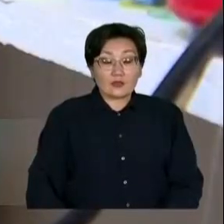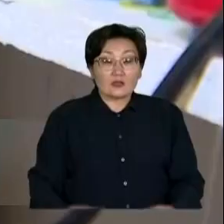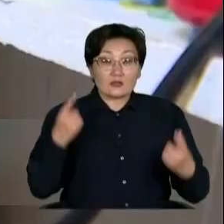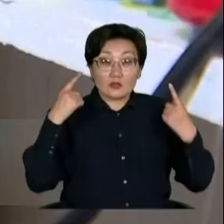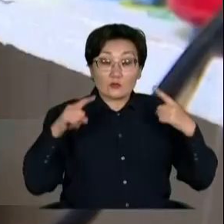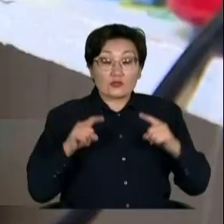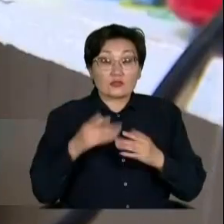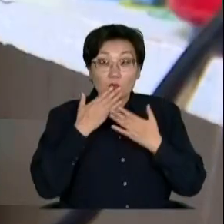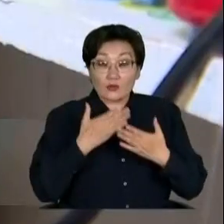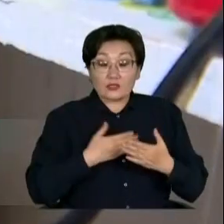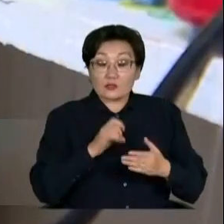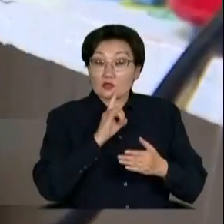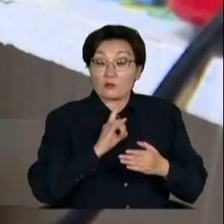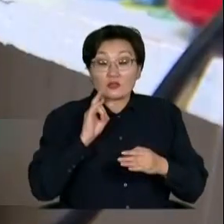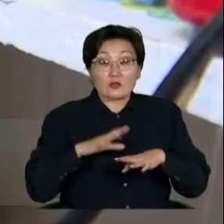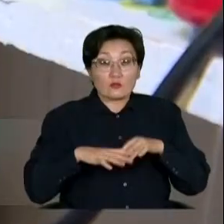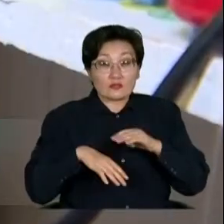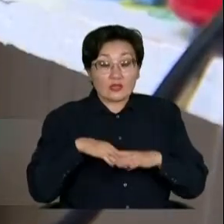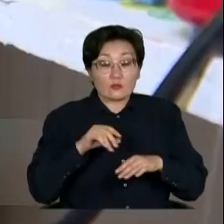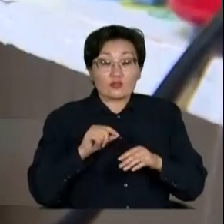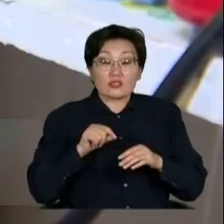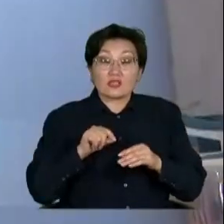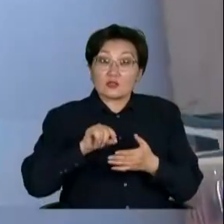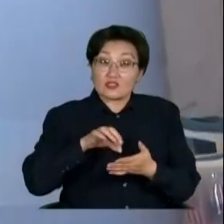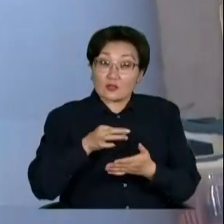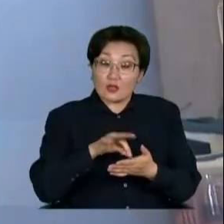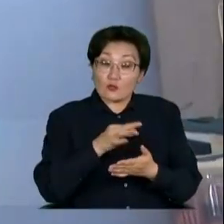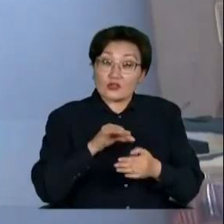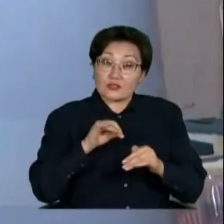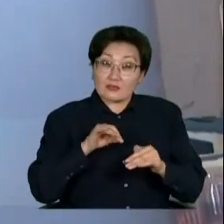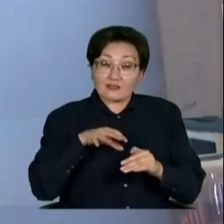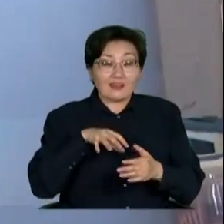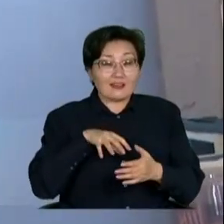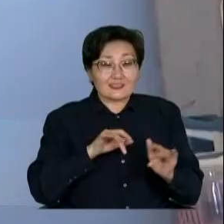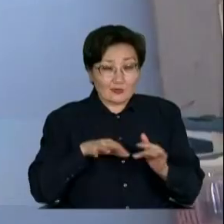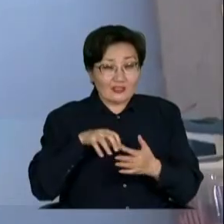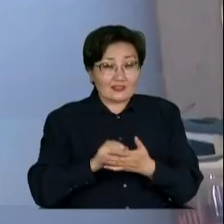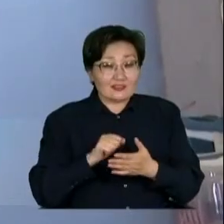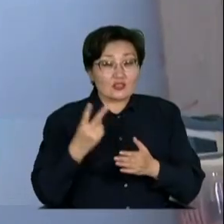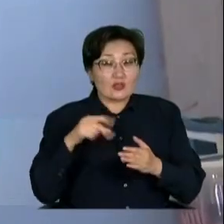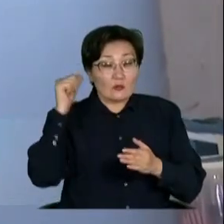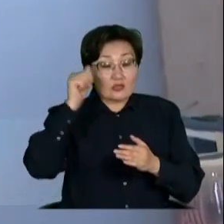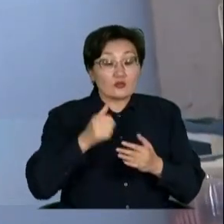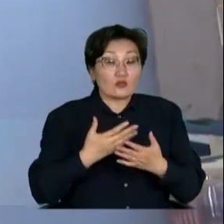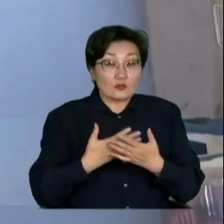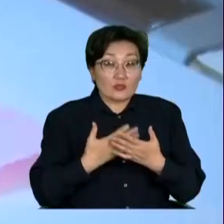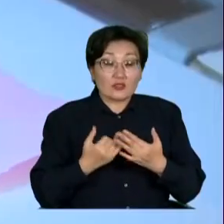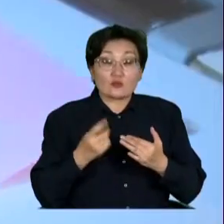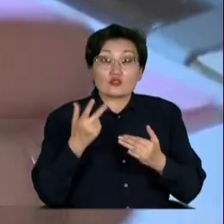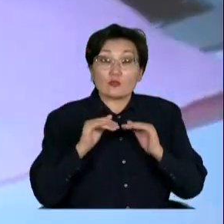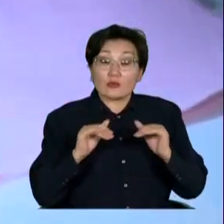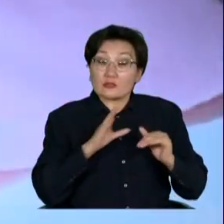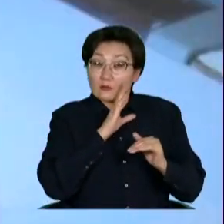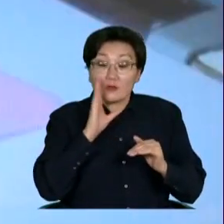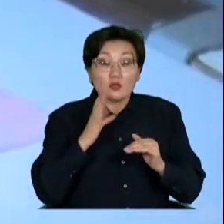Шығармашылыққа бейім Ғалия Маханованың саусағына ойма қылып, істігімен айналысқанына 20 жылға жуықтапты. Үш перзенттің анасы үйіндегі аядай